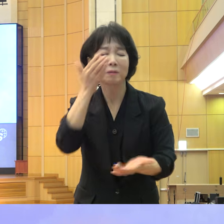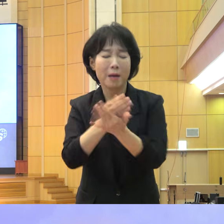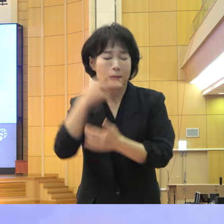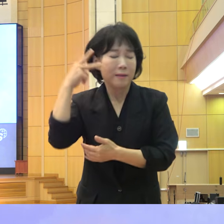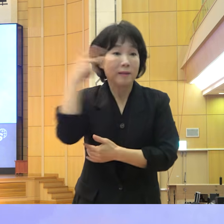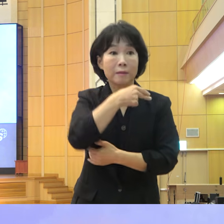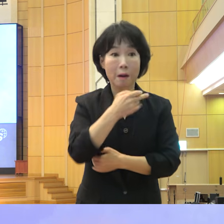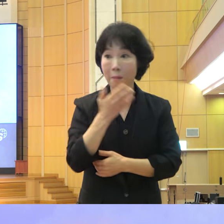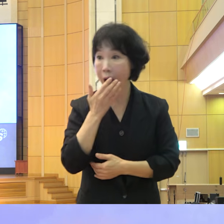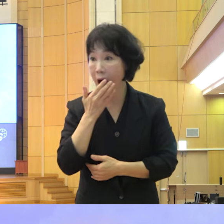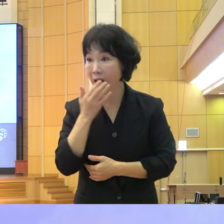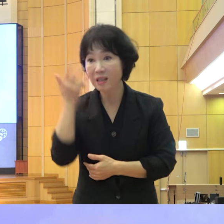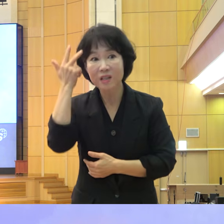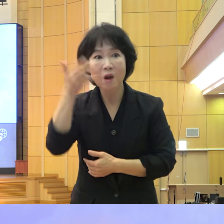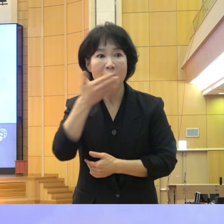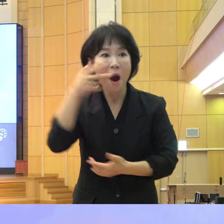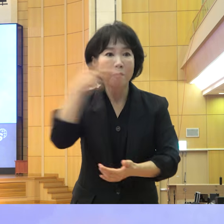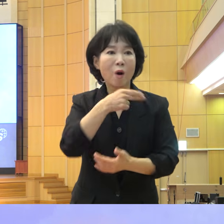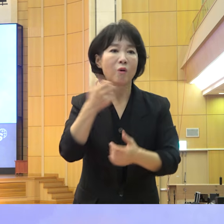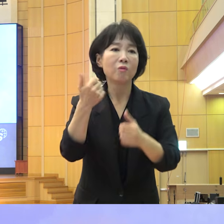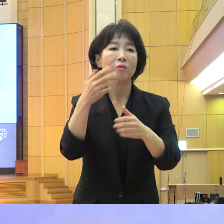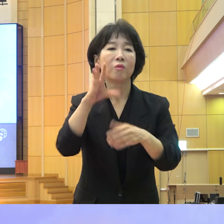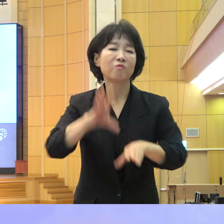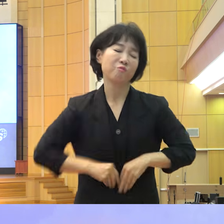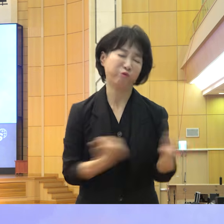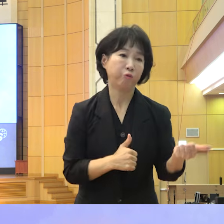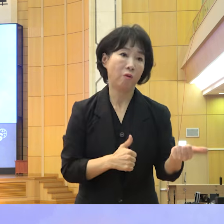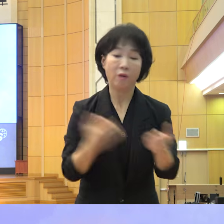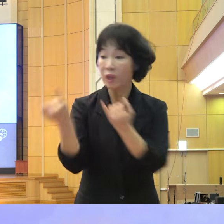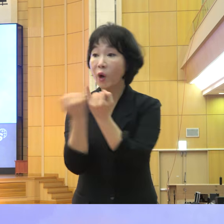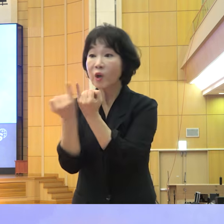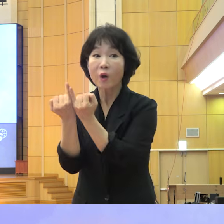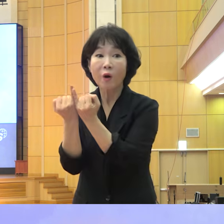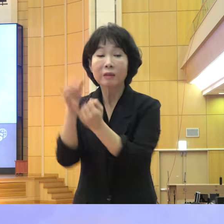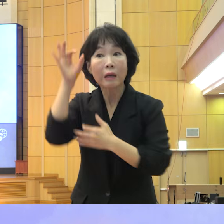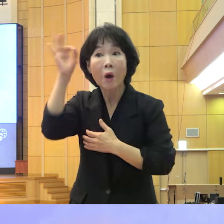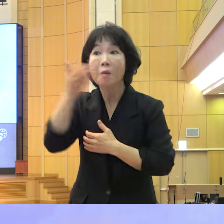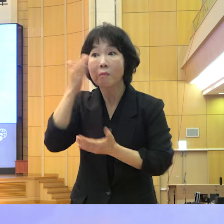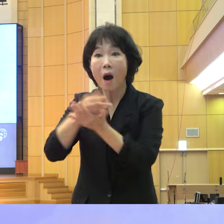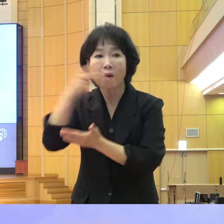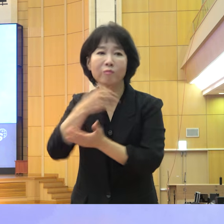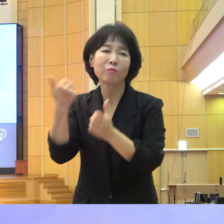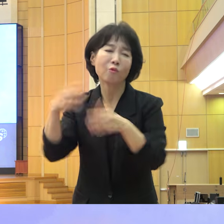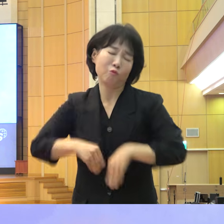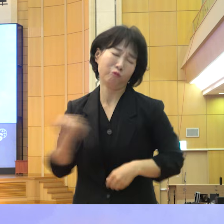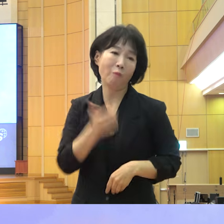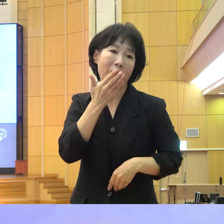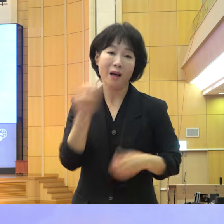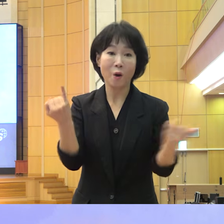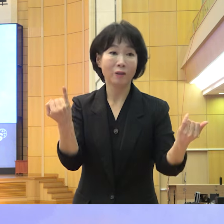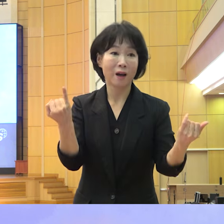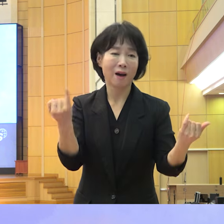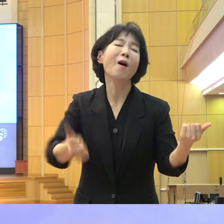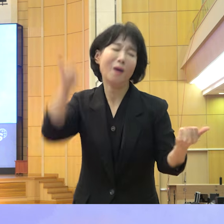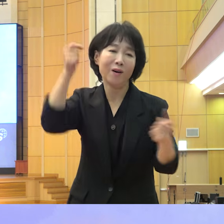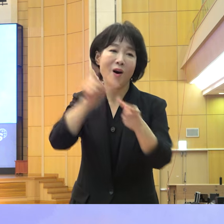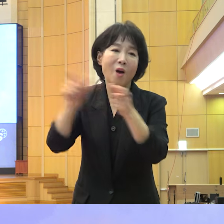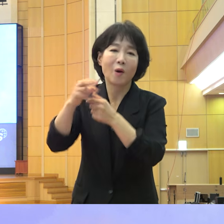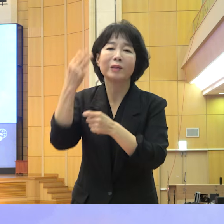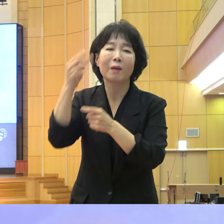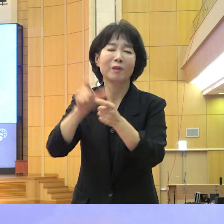겁니다. 일주일이면 굶어 죽고 여자들은 열흘이면 굶어 죽는다는 거예요. 여자들이 3일을 더